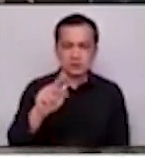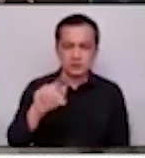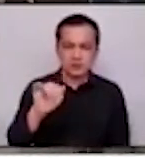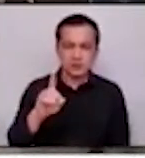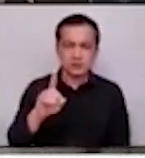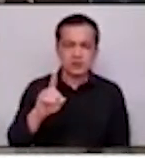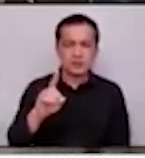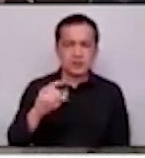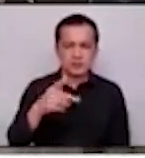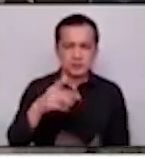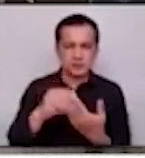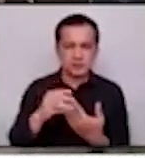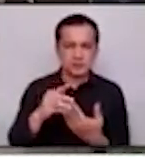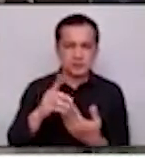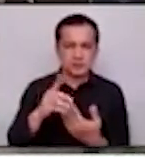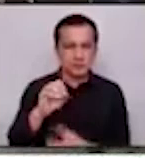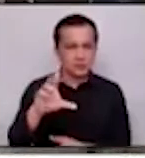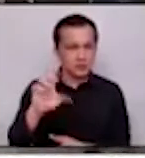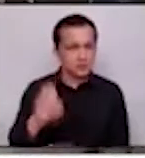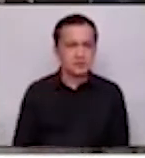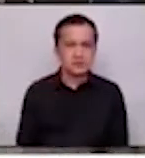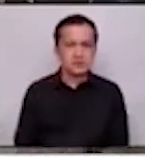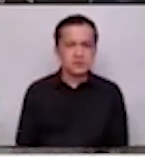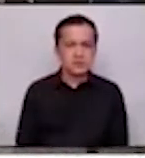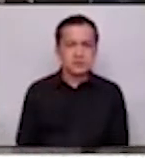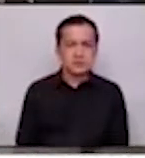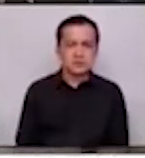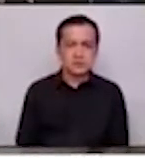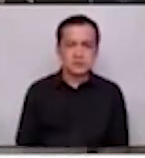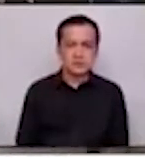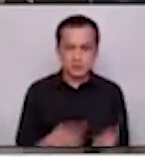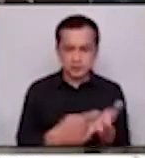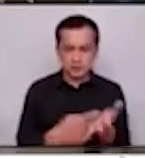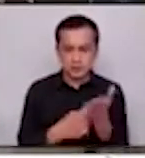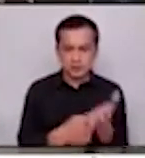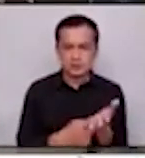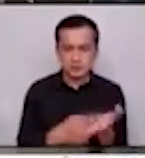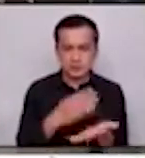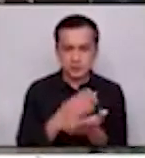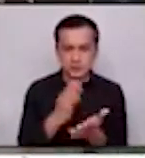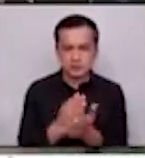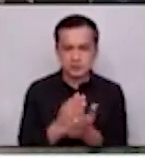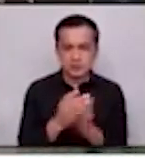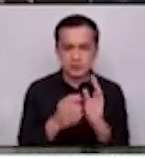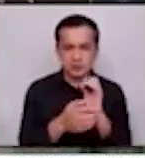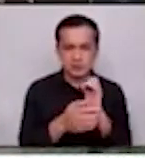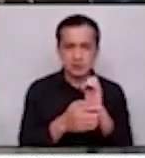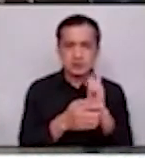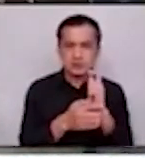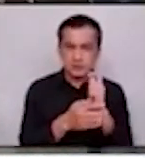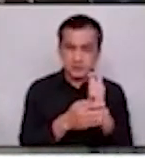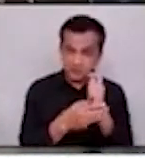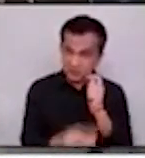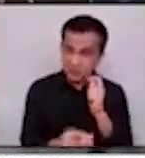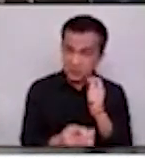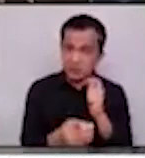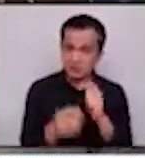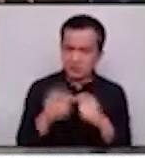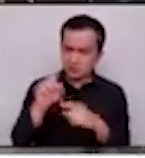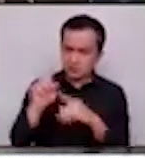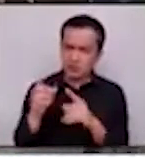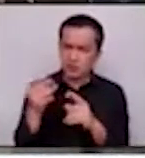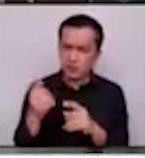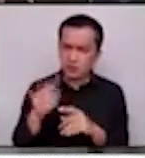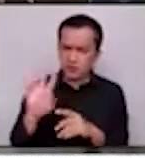Department of Labor and Employment. Samantala, sa pagtalakay sa budget ng TESDA sa Senado, kinwestiyon naman kung bakit may apat na